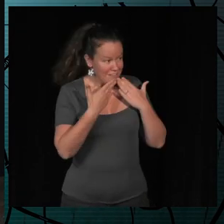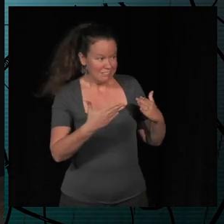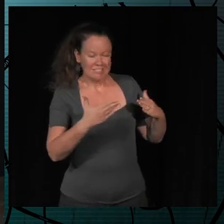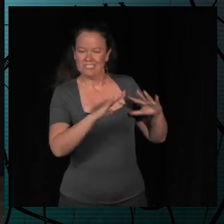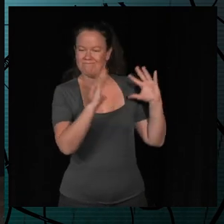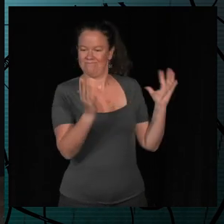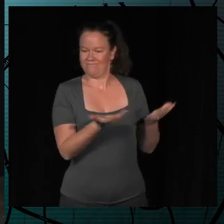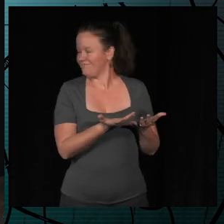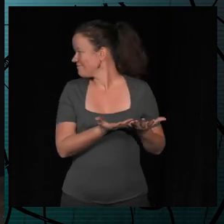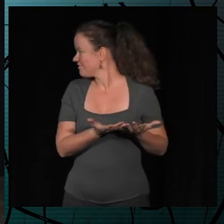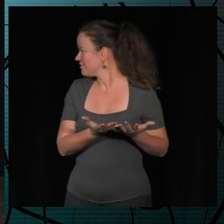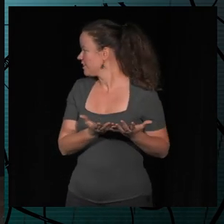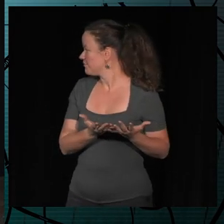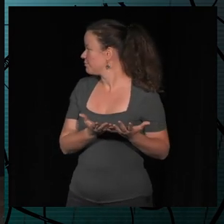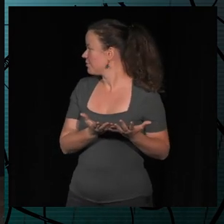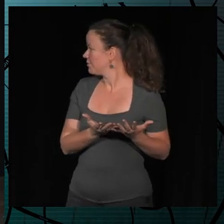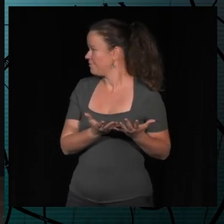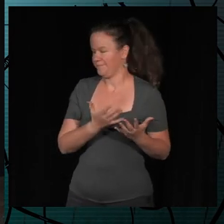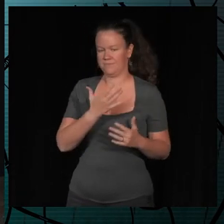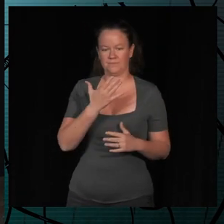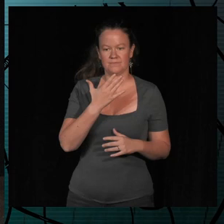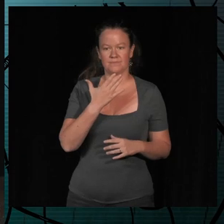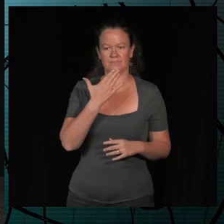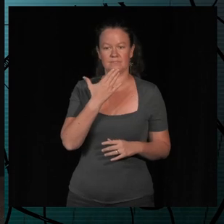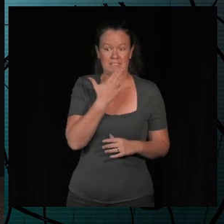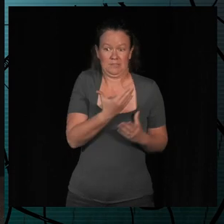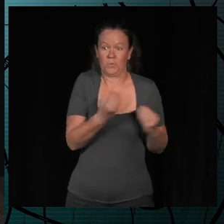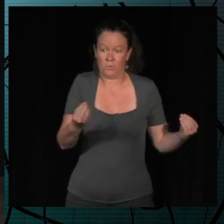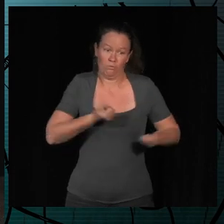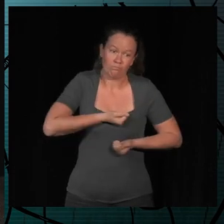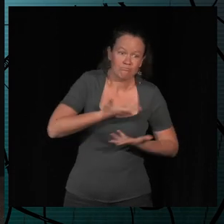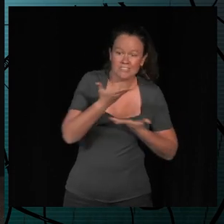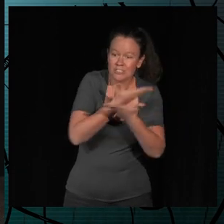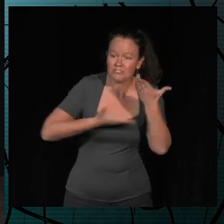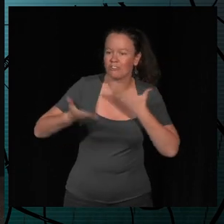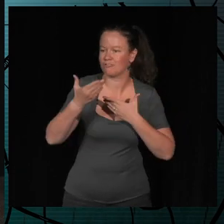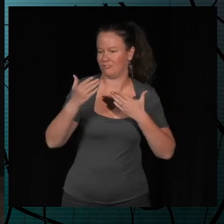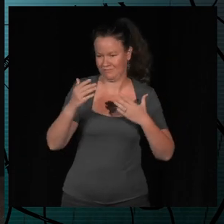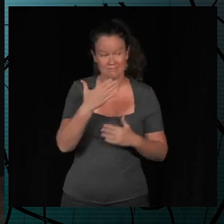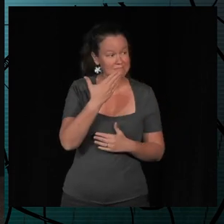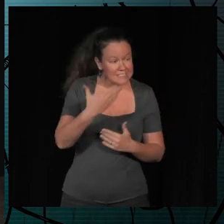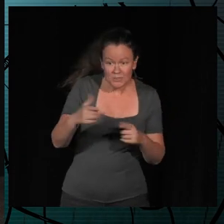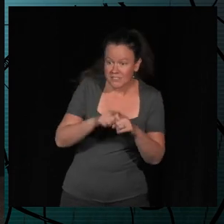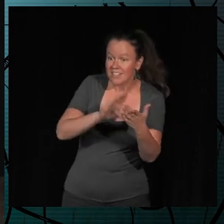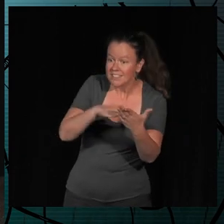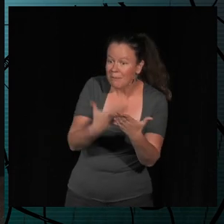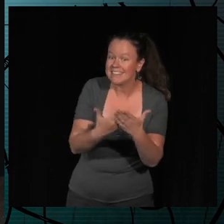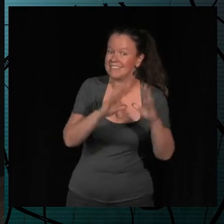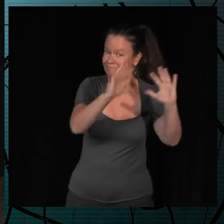C prêté à ce à ce débat de manière de manière ouverte je remercie nos trois tradurices